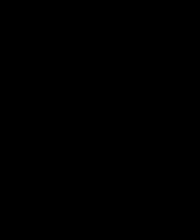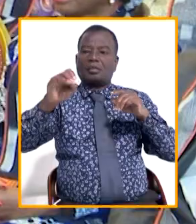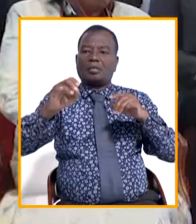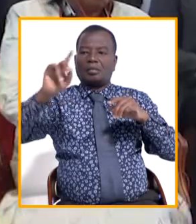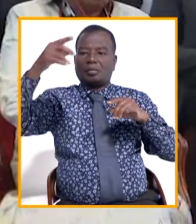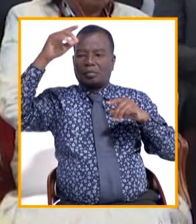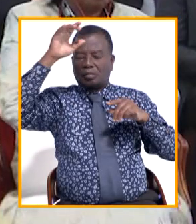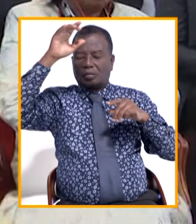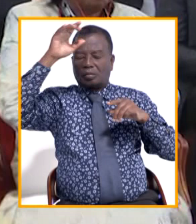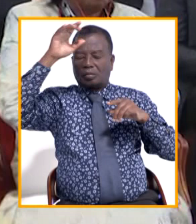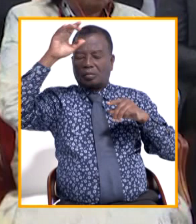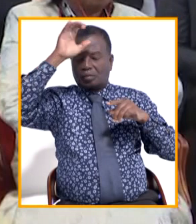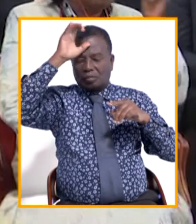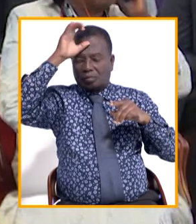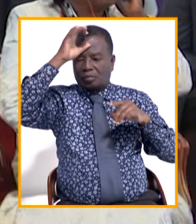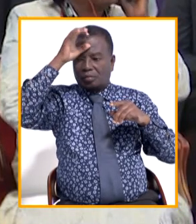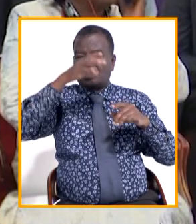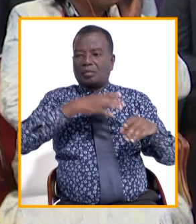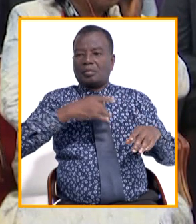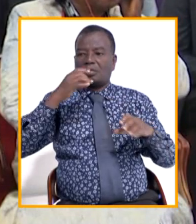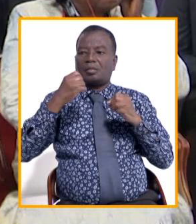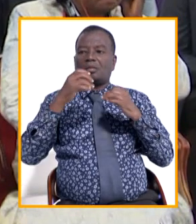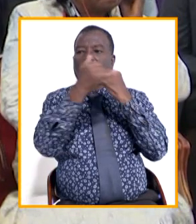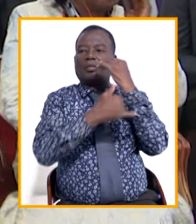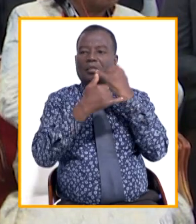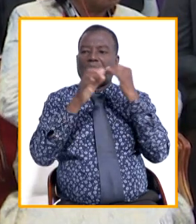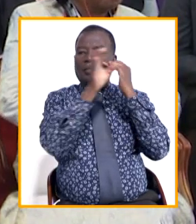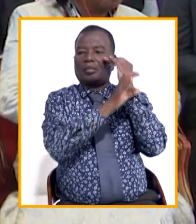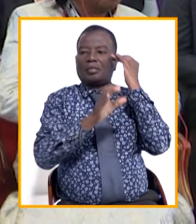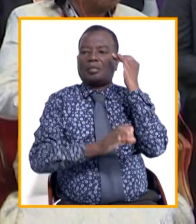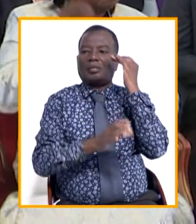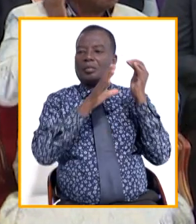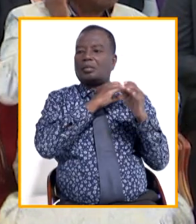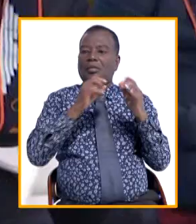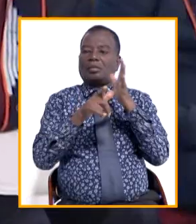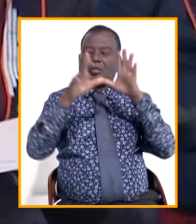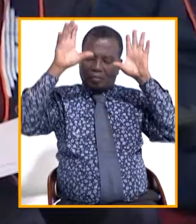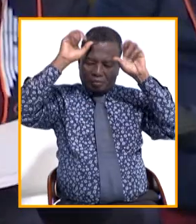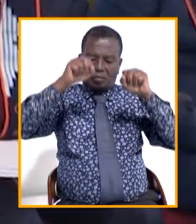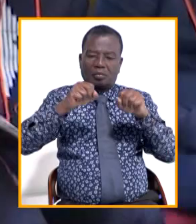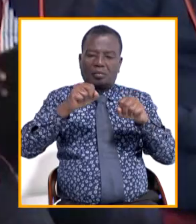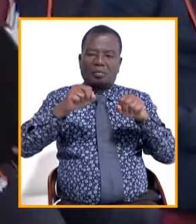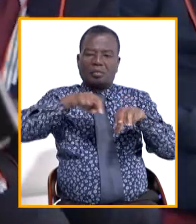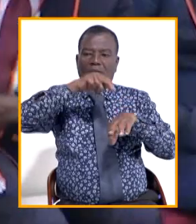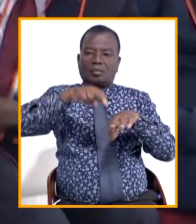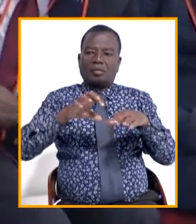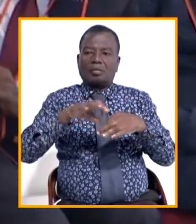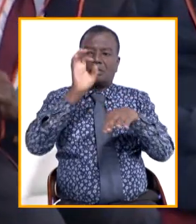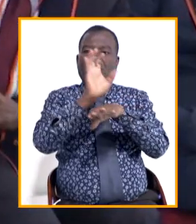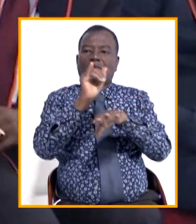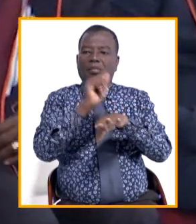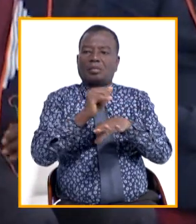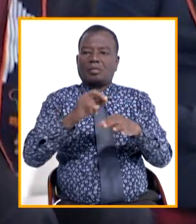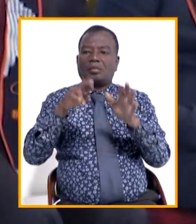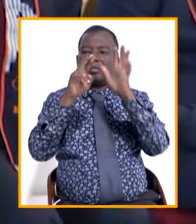Congo, des délégations de plusieurs pays du continent, le vice-président de la République Kone Etiemoko Meliet représentait